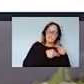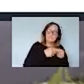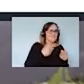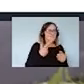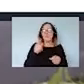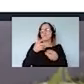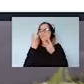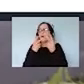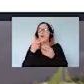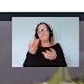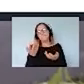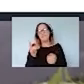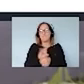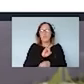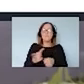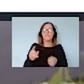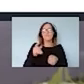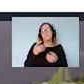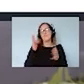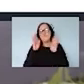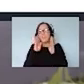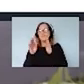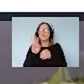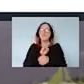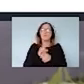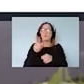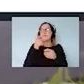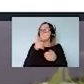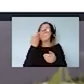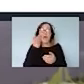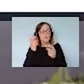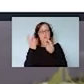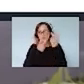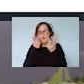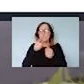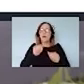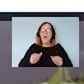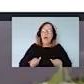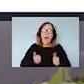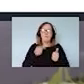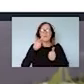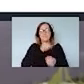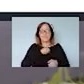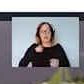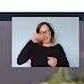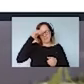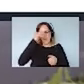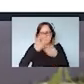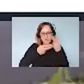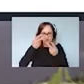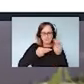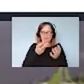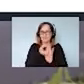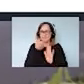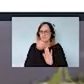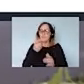audiobooka, to tam po nie sięgnę, natomiast najbardziej poszukuję takich, które mnie zmuszą do tego, żebym się też czegoś nowego nauczył